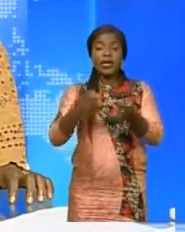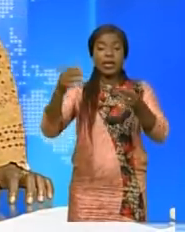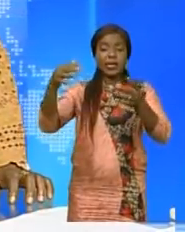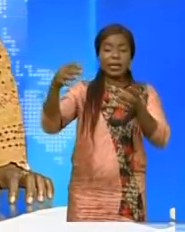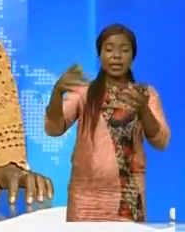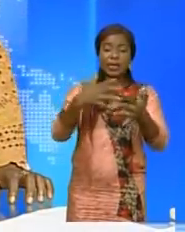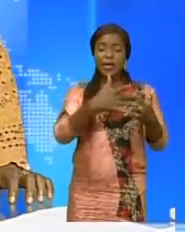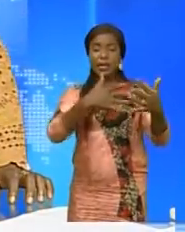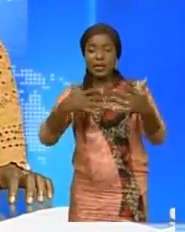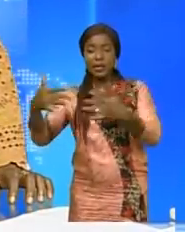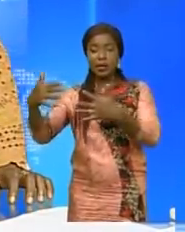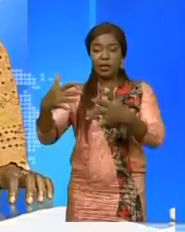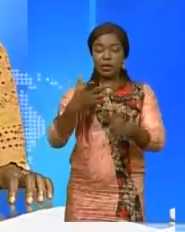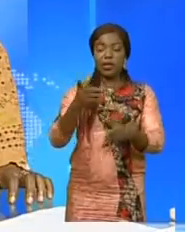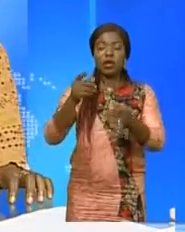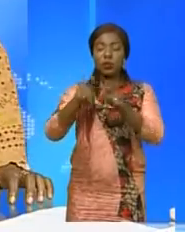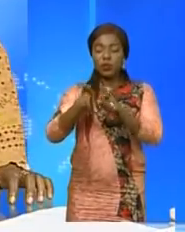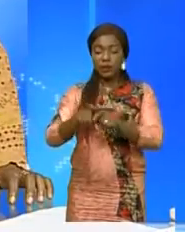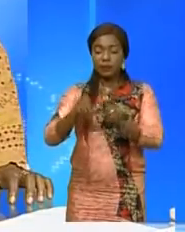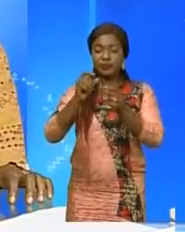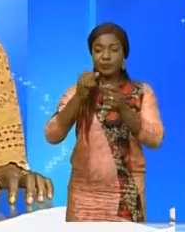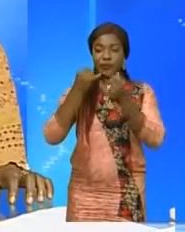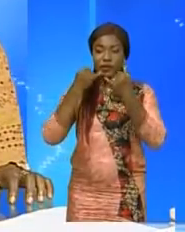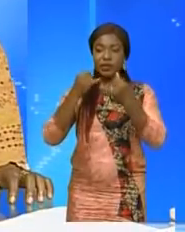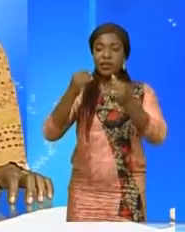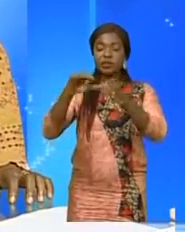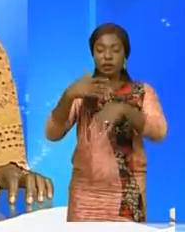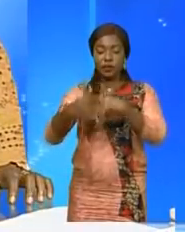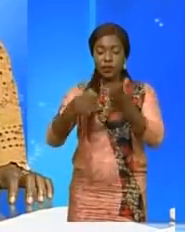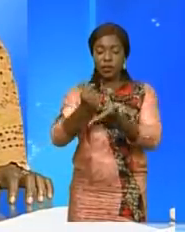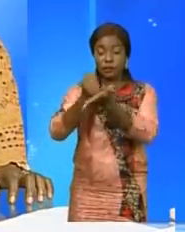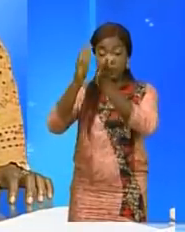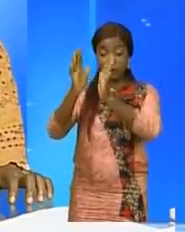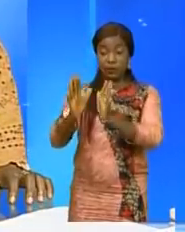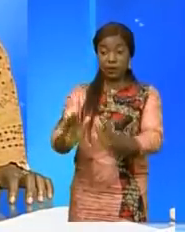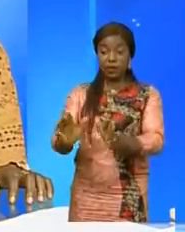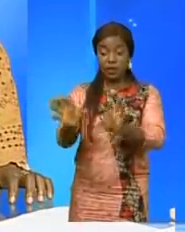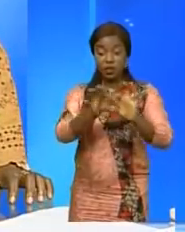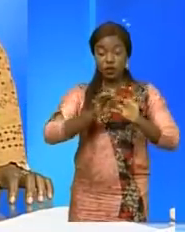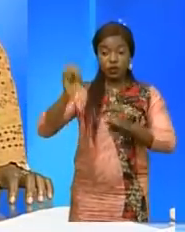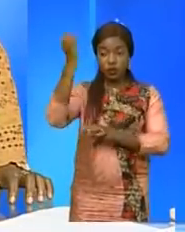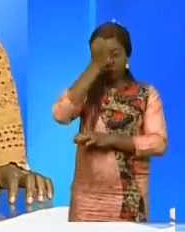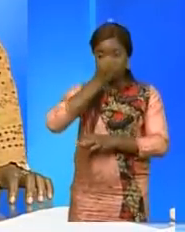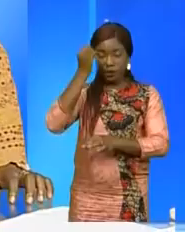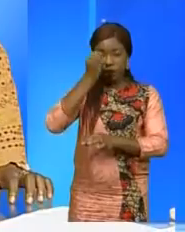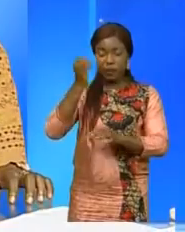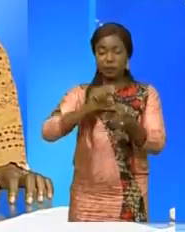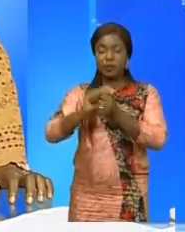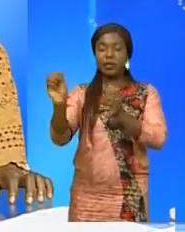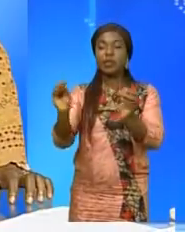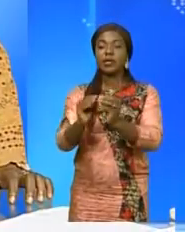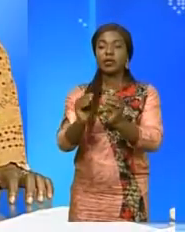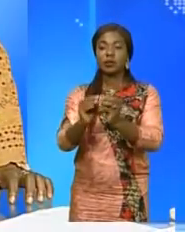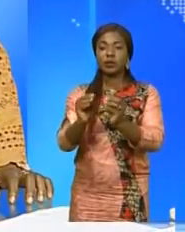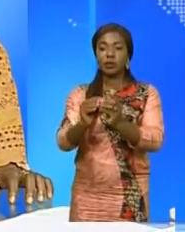déclaration faite par l'amateur de l'union à 0 pn en poste à kinshasa lors d'une rencontre organisée par le ministre congolais